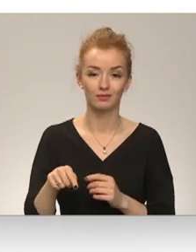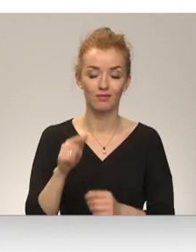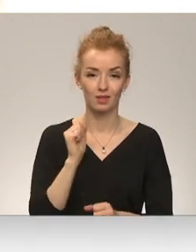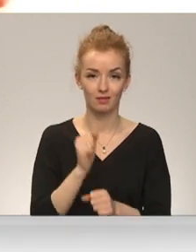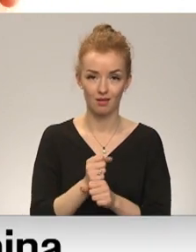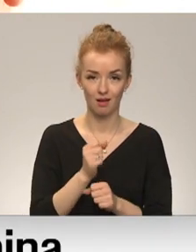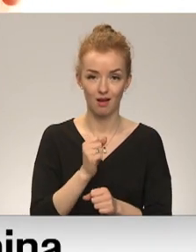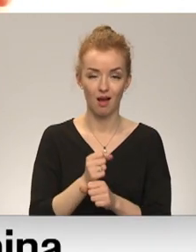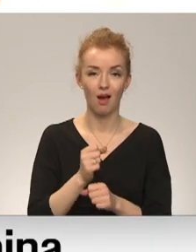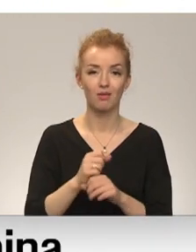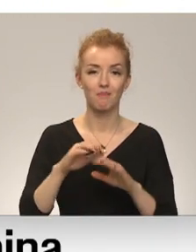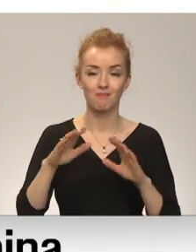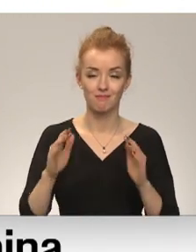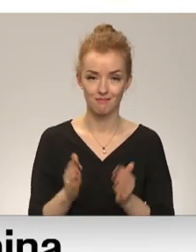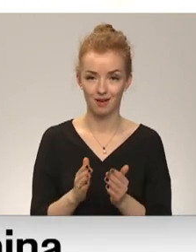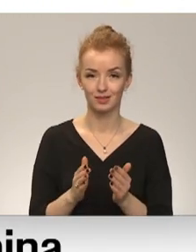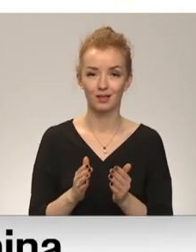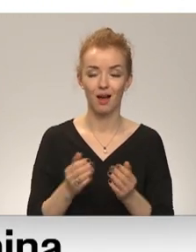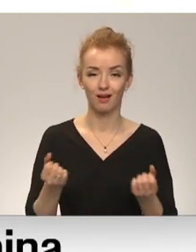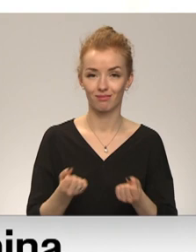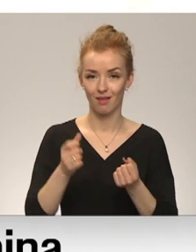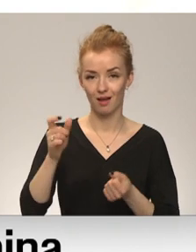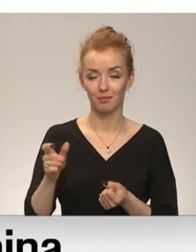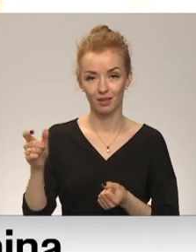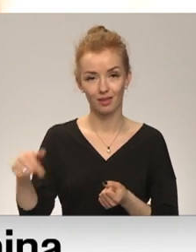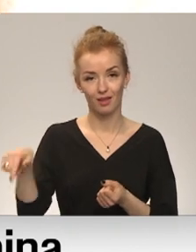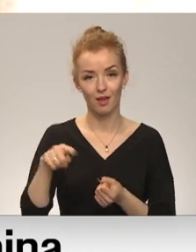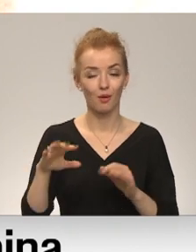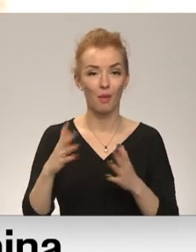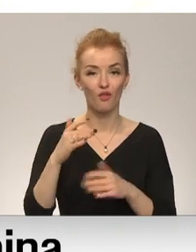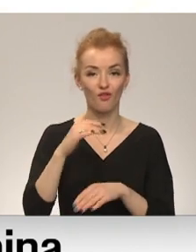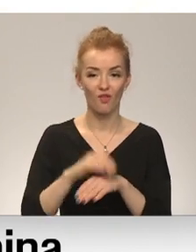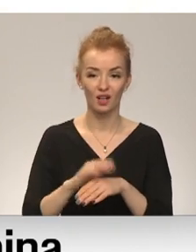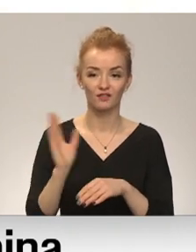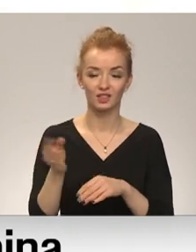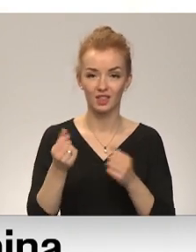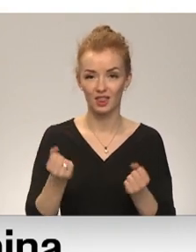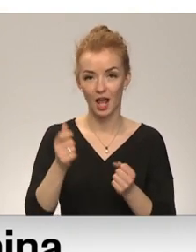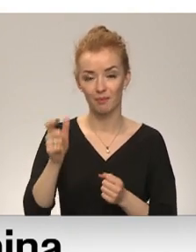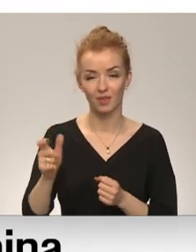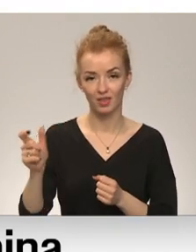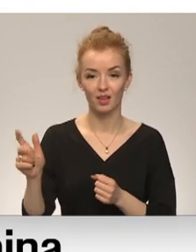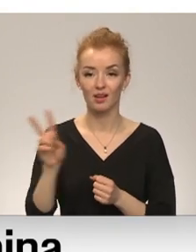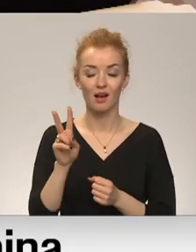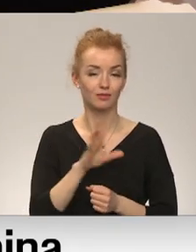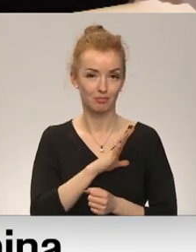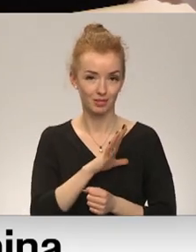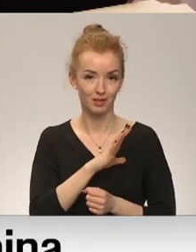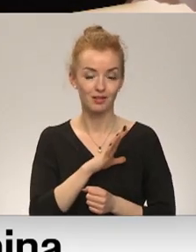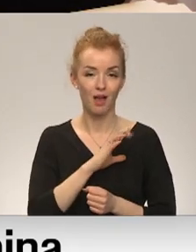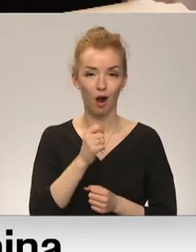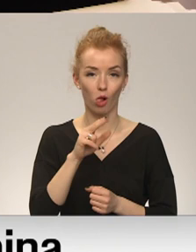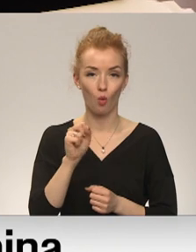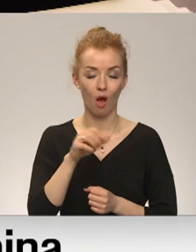strādā mazāk, jā. Darbinieku ir, bet faktiski visi darbinieki, kas bija